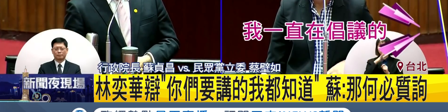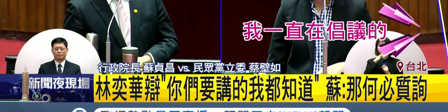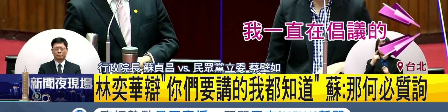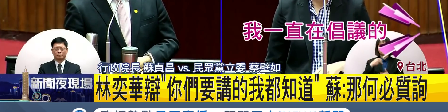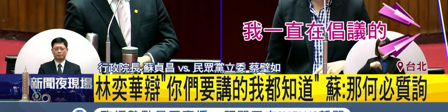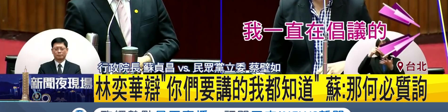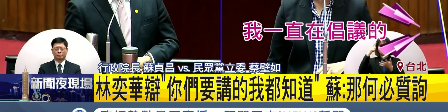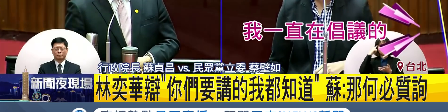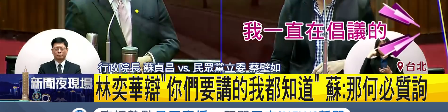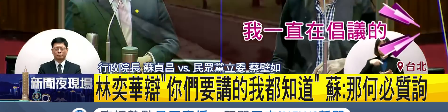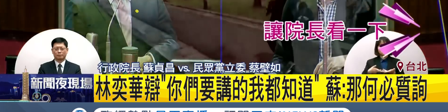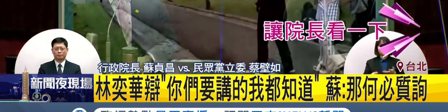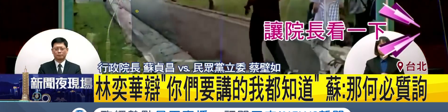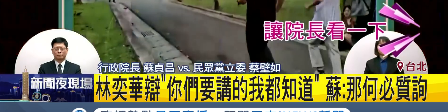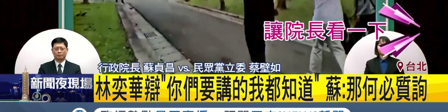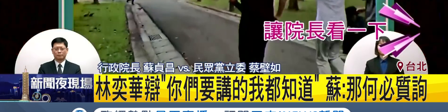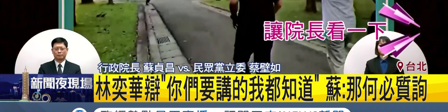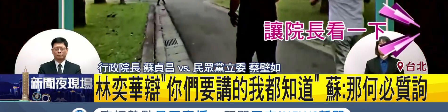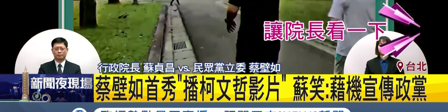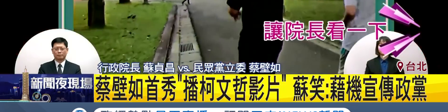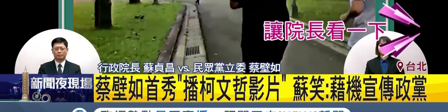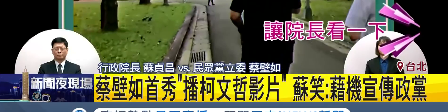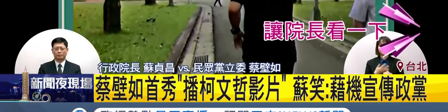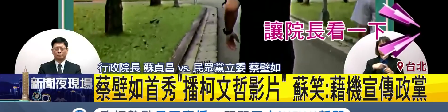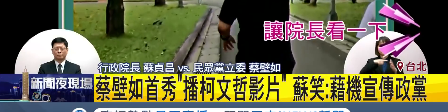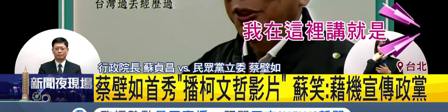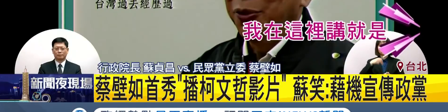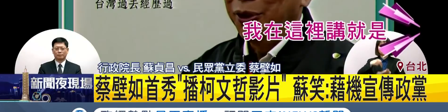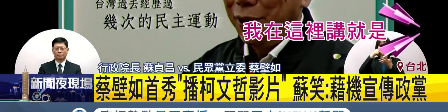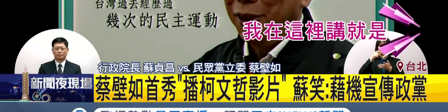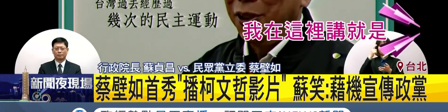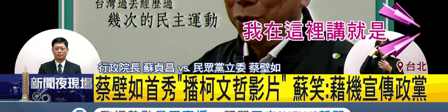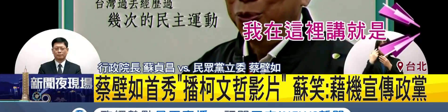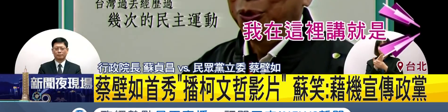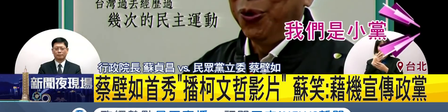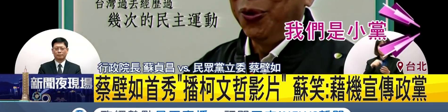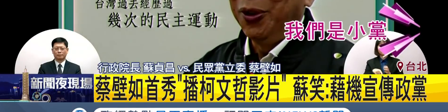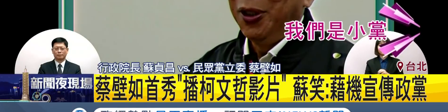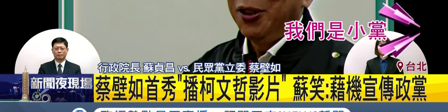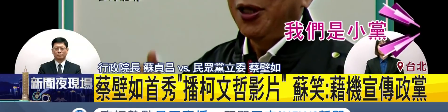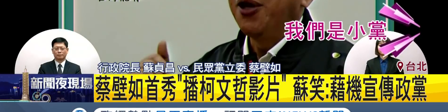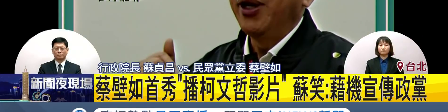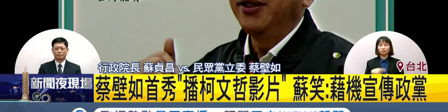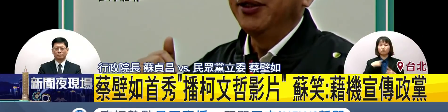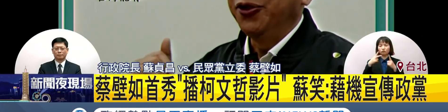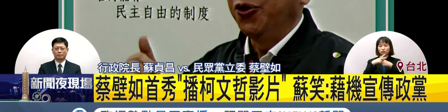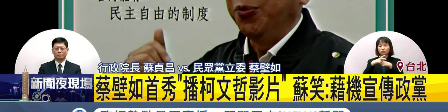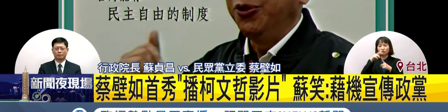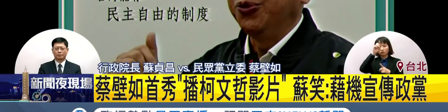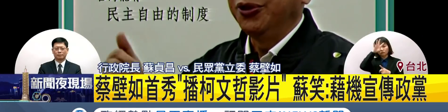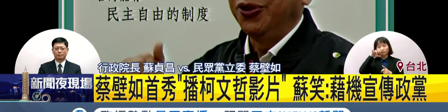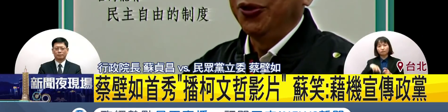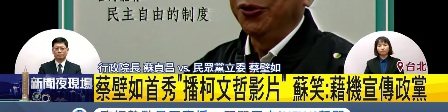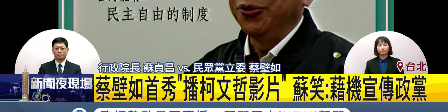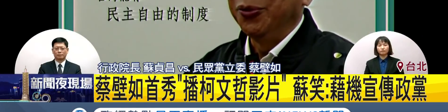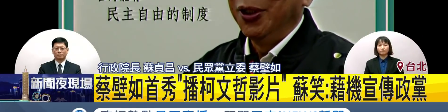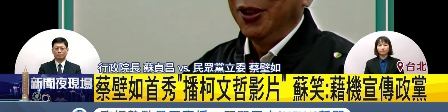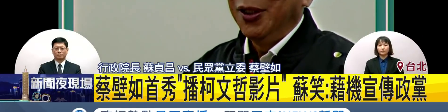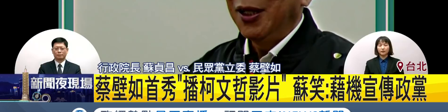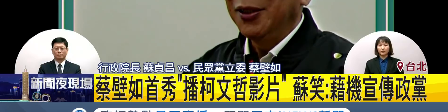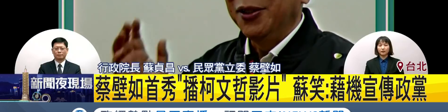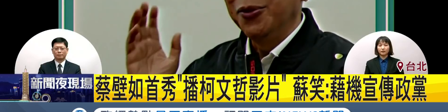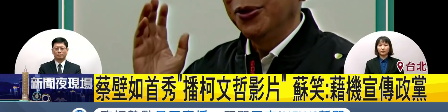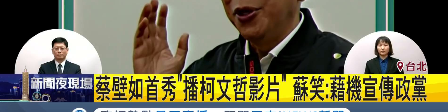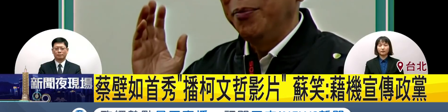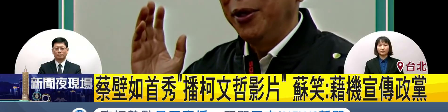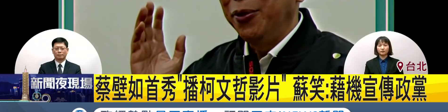的，好，那让院长看一下哦，在这里讲就是我们是小党， 台湾能有民主自由的制度。 立